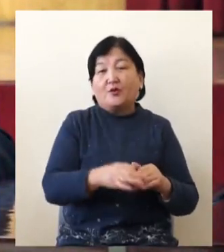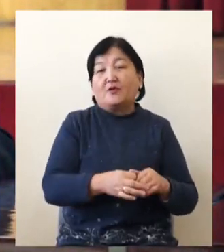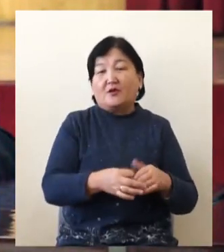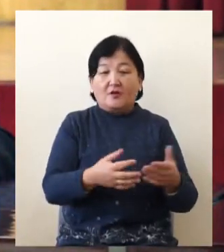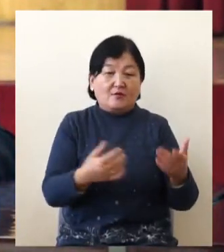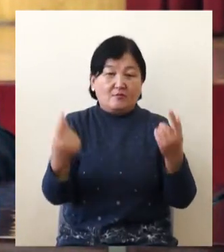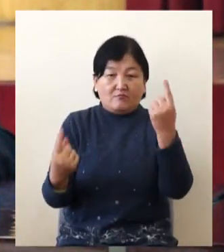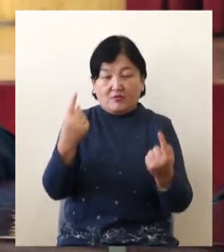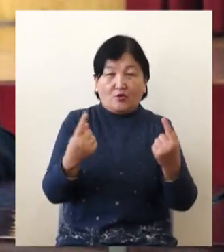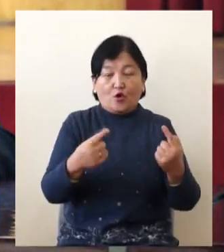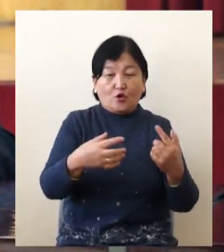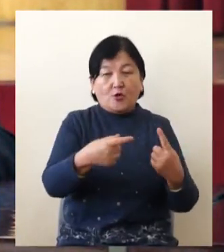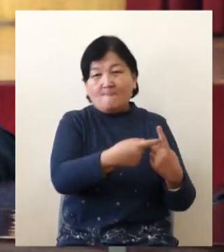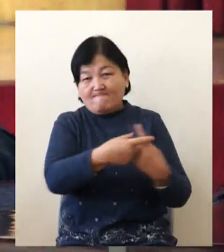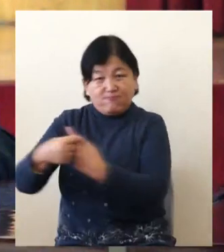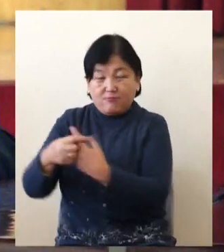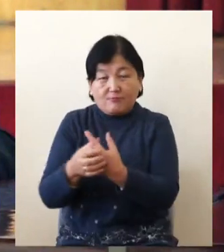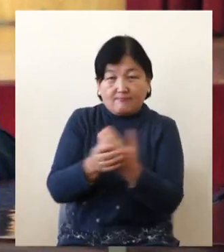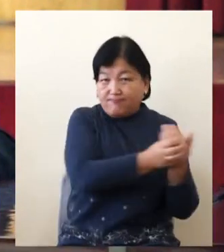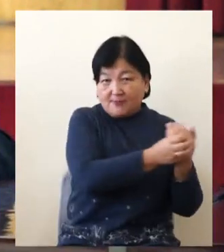өнөөдөр булаацалтж байна.